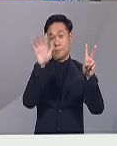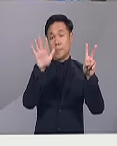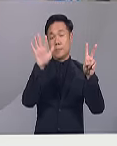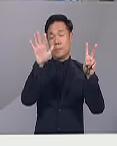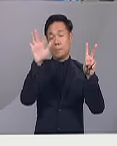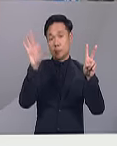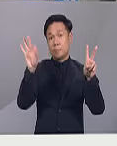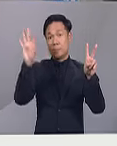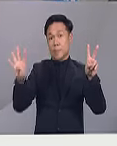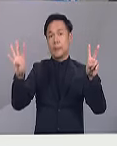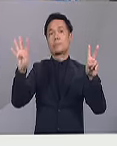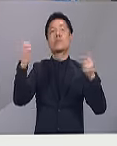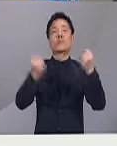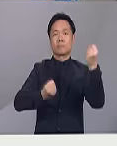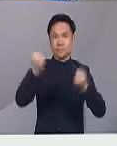216,594 kenderaan.